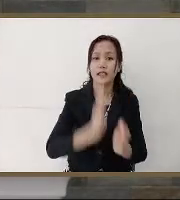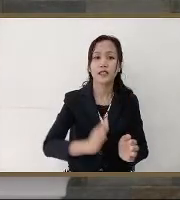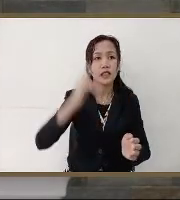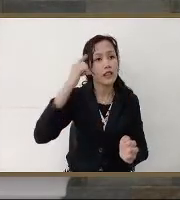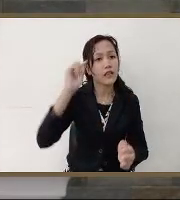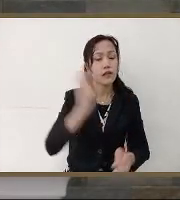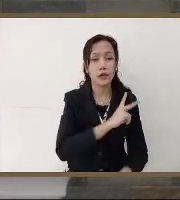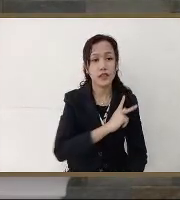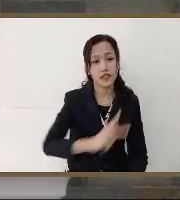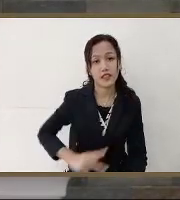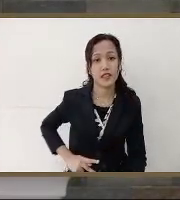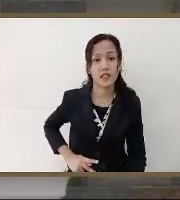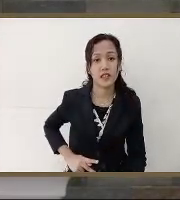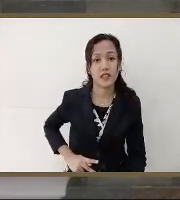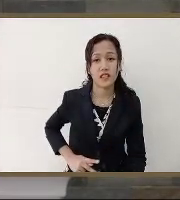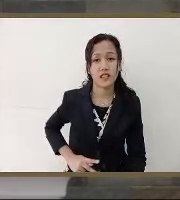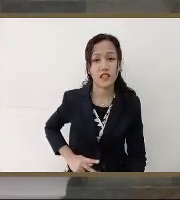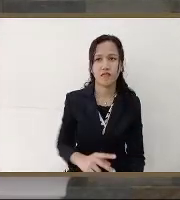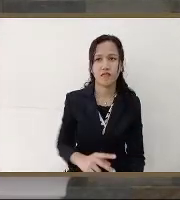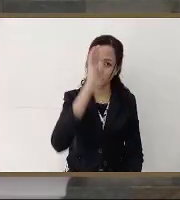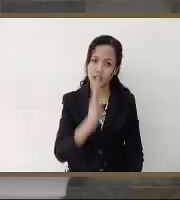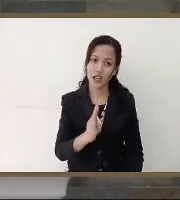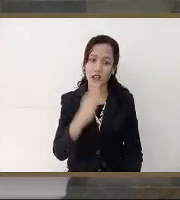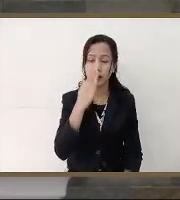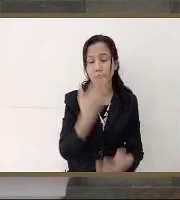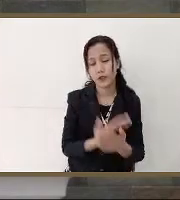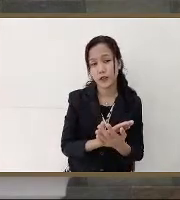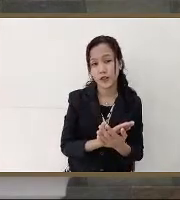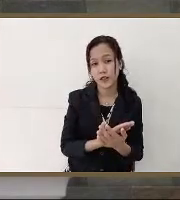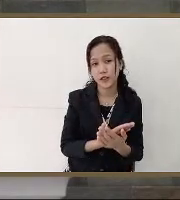the Israelites, ay ang